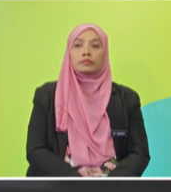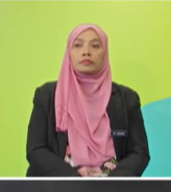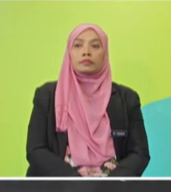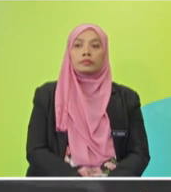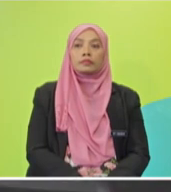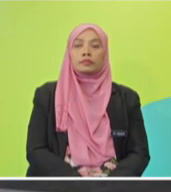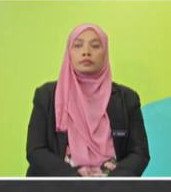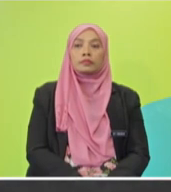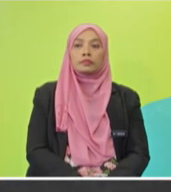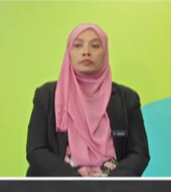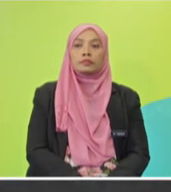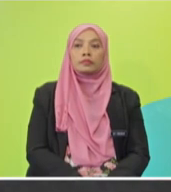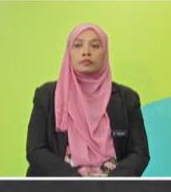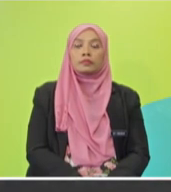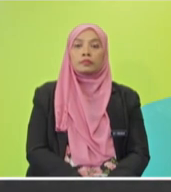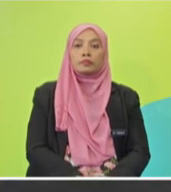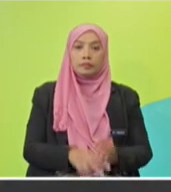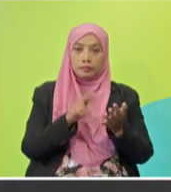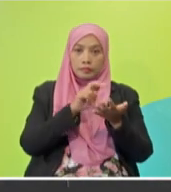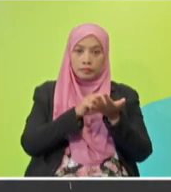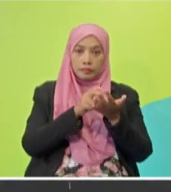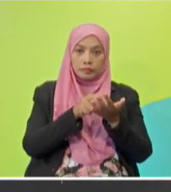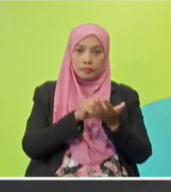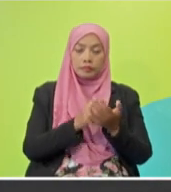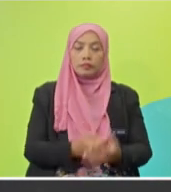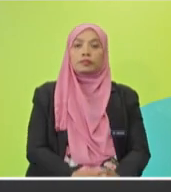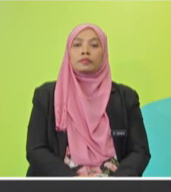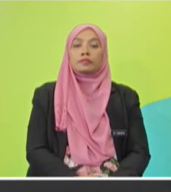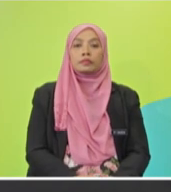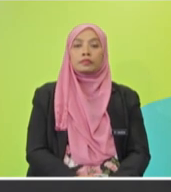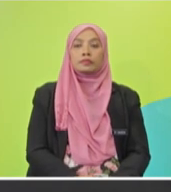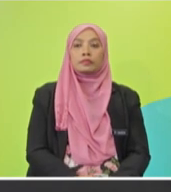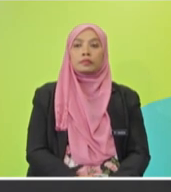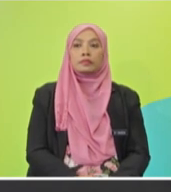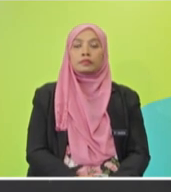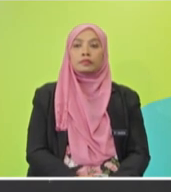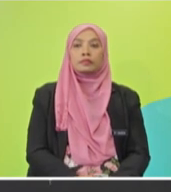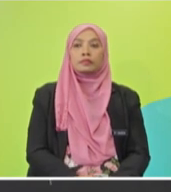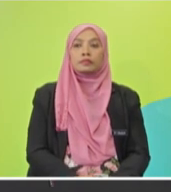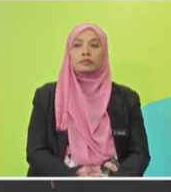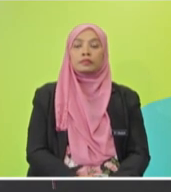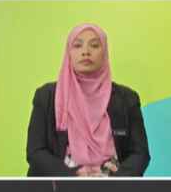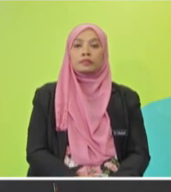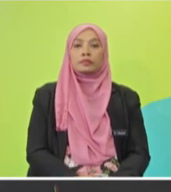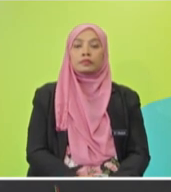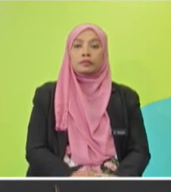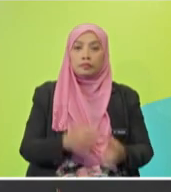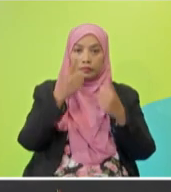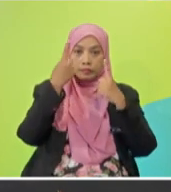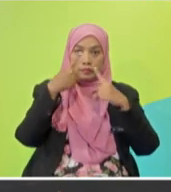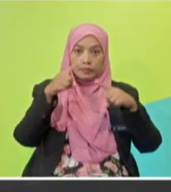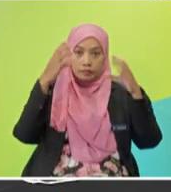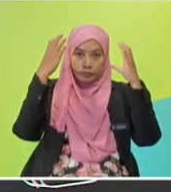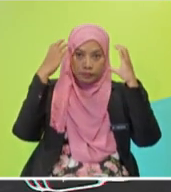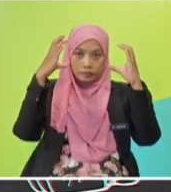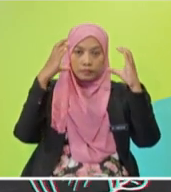Faktor. Okey, jadi 3 darab 2 dapat 6. 8 darab 2 16, 3 darab 3 9. Okey, kita tengok jawapan Kimi betul atau